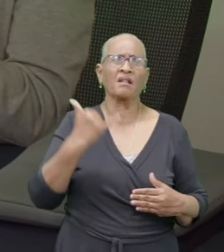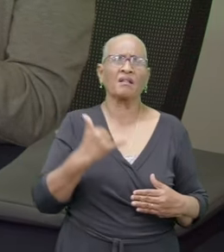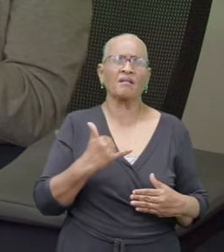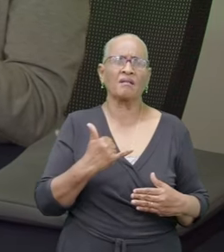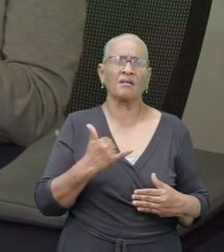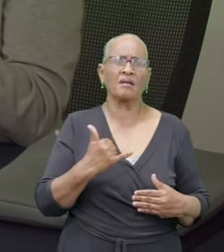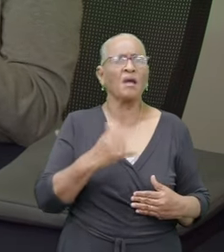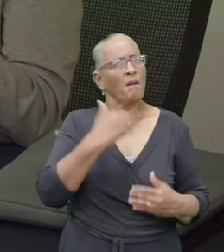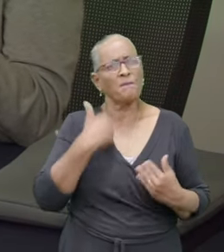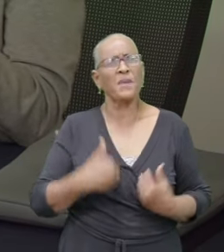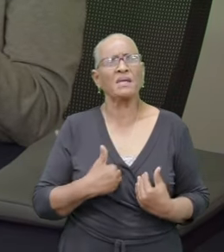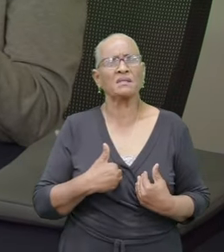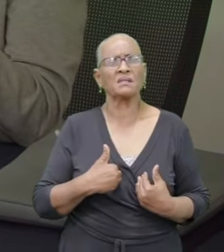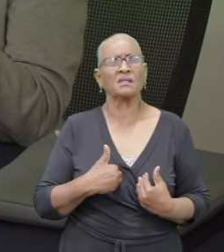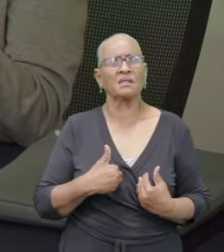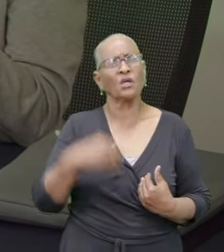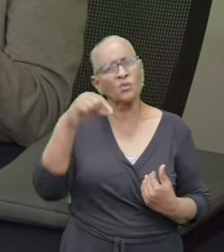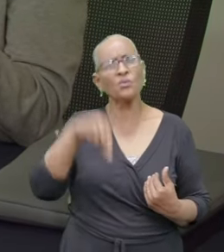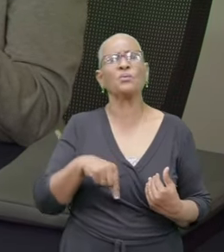de mensen die nu